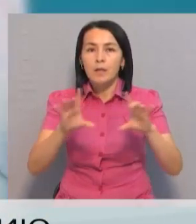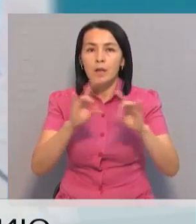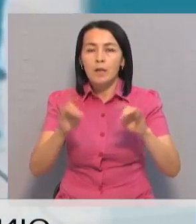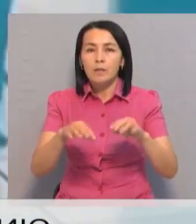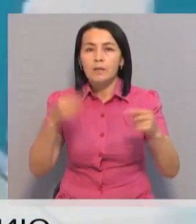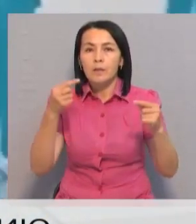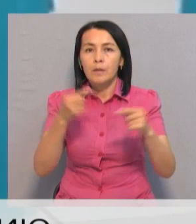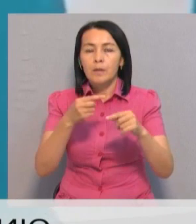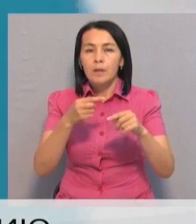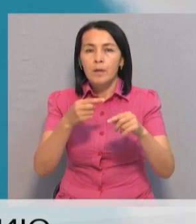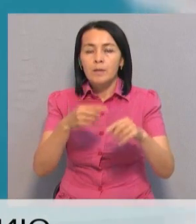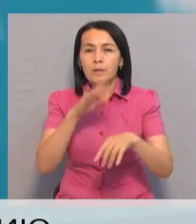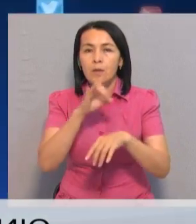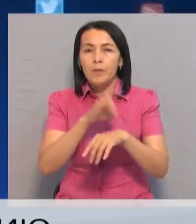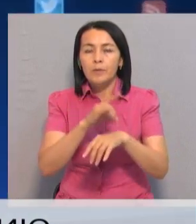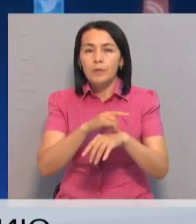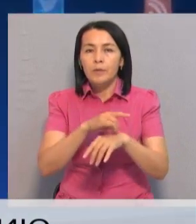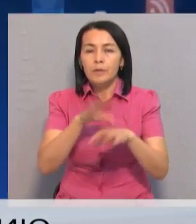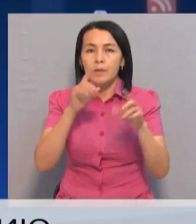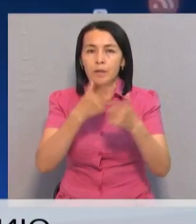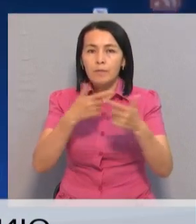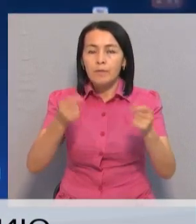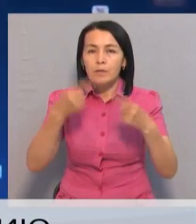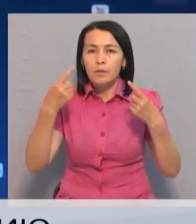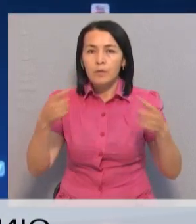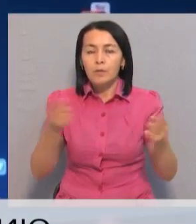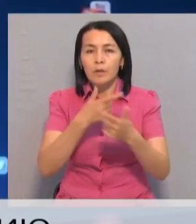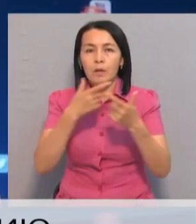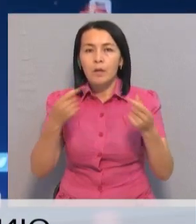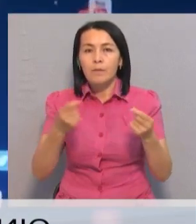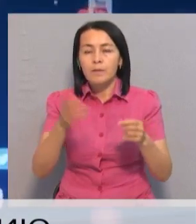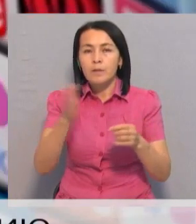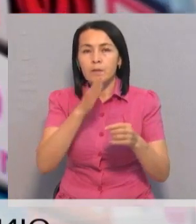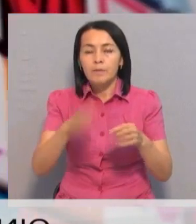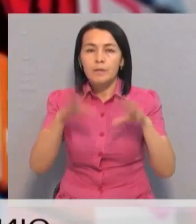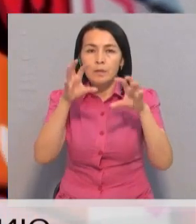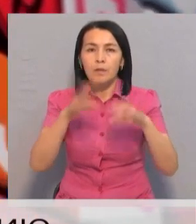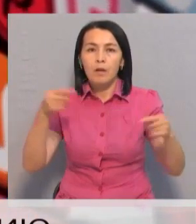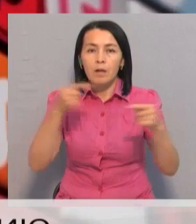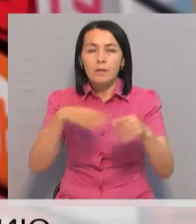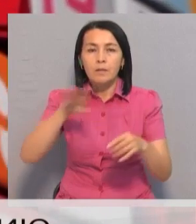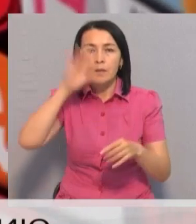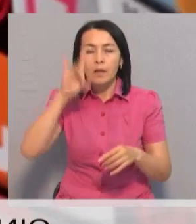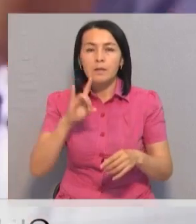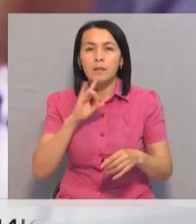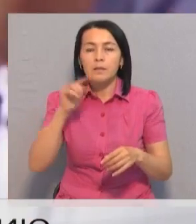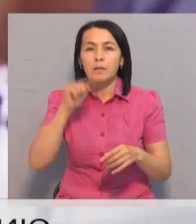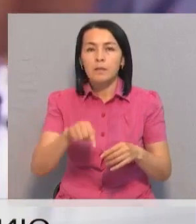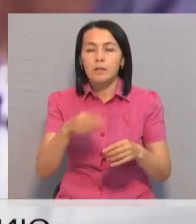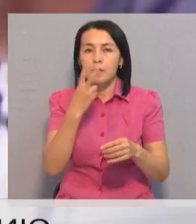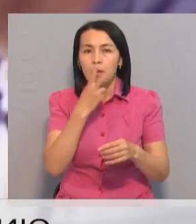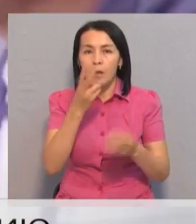распространение противоправного контента, ложной информации и другой информации, запрещенной законодательством Республики Казахстан.